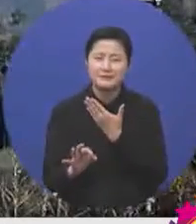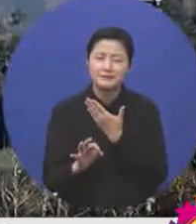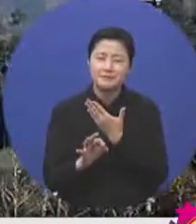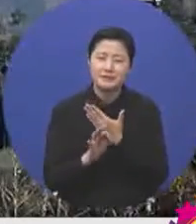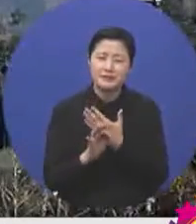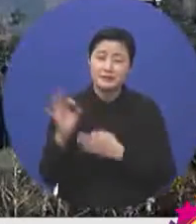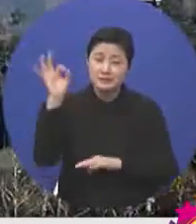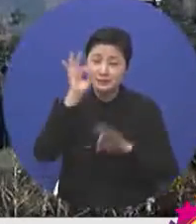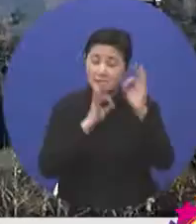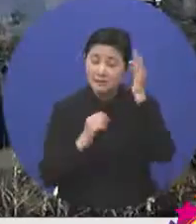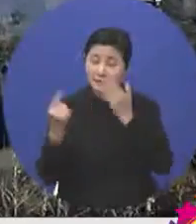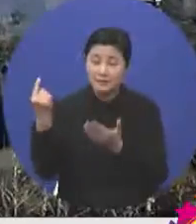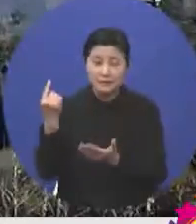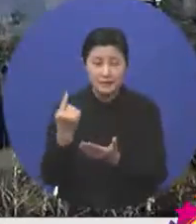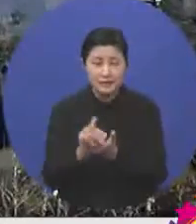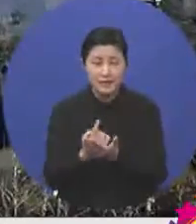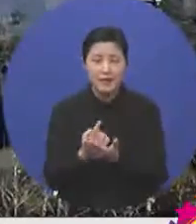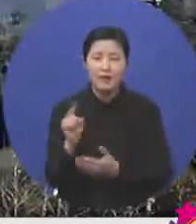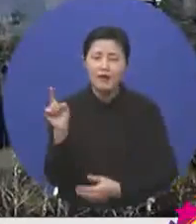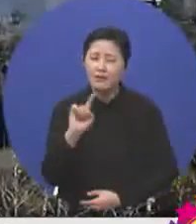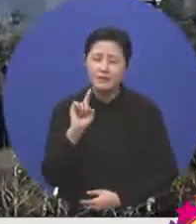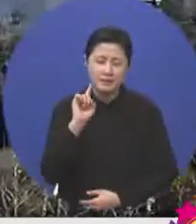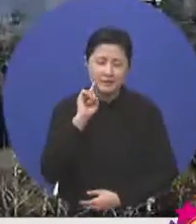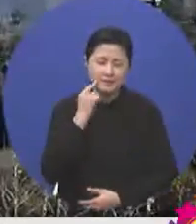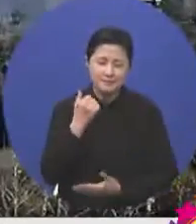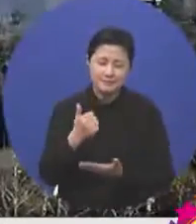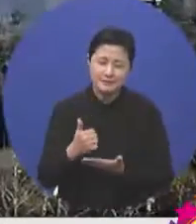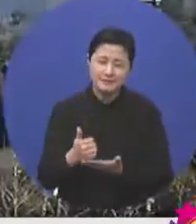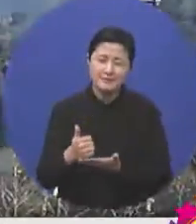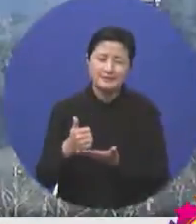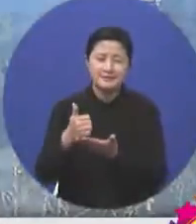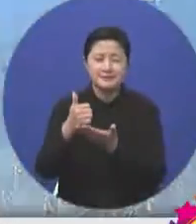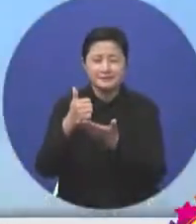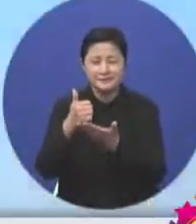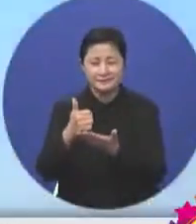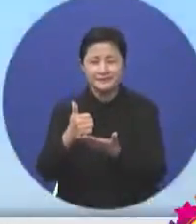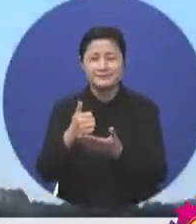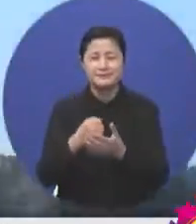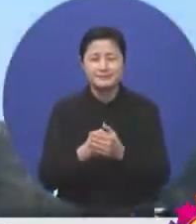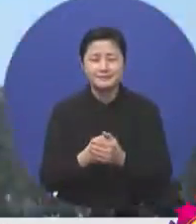눈치면은 가져올까나 하는 꿈이